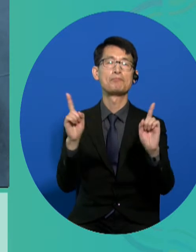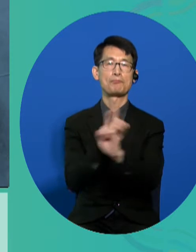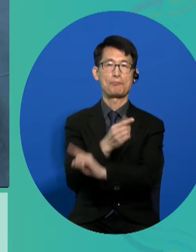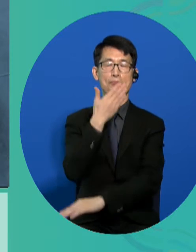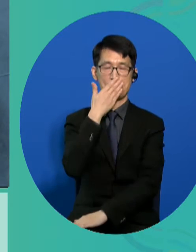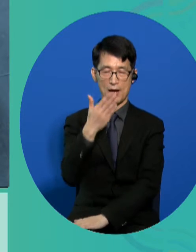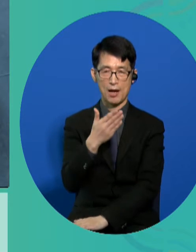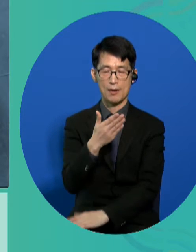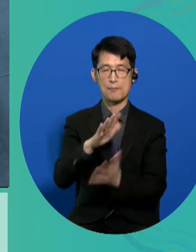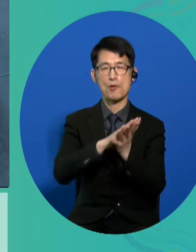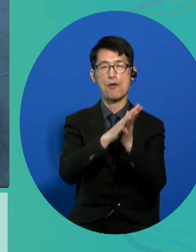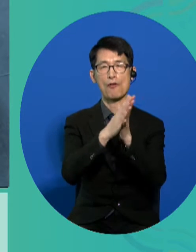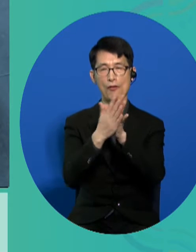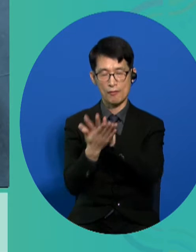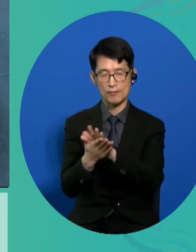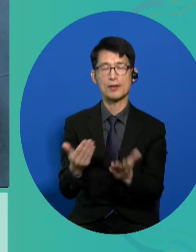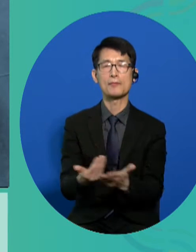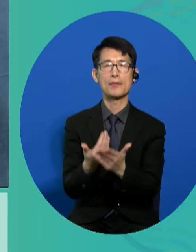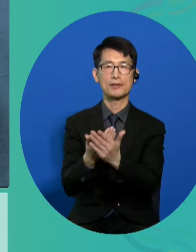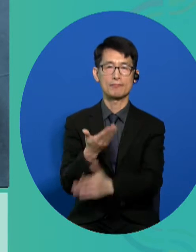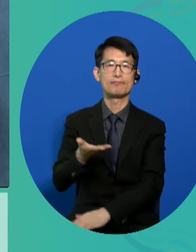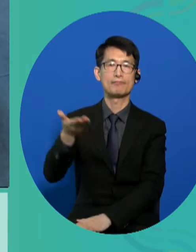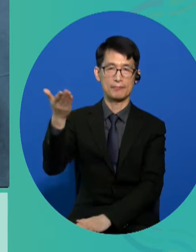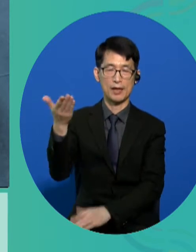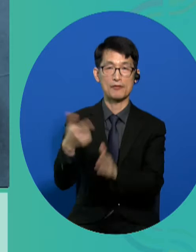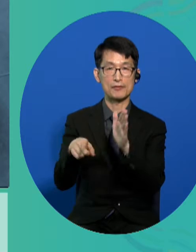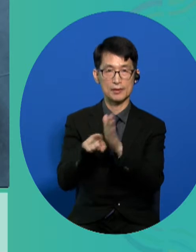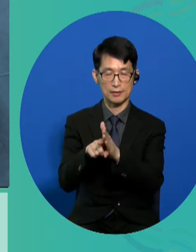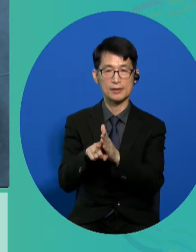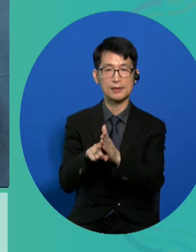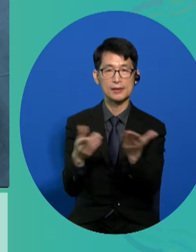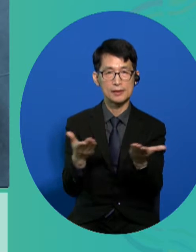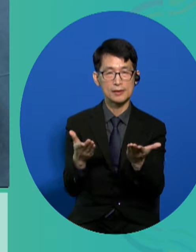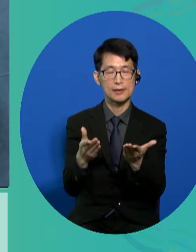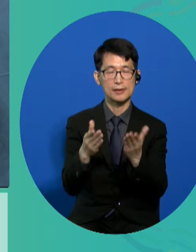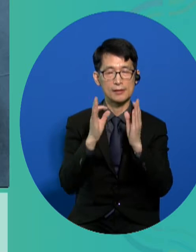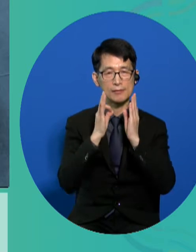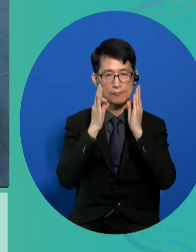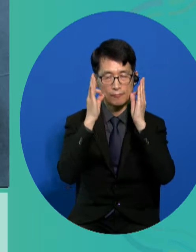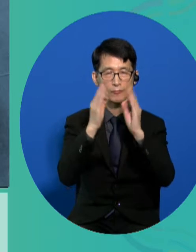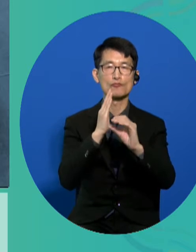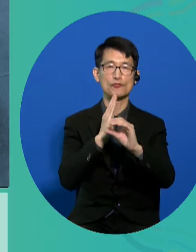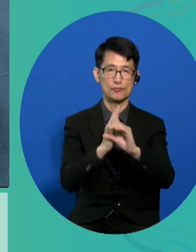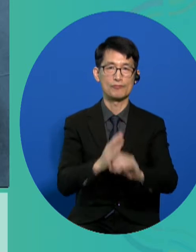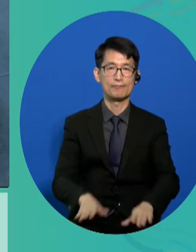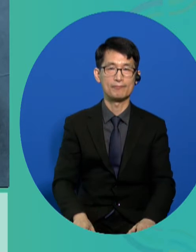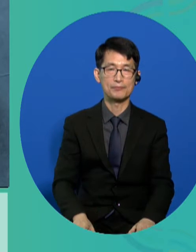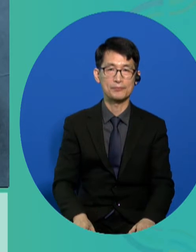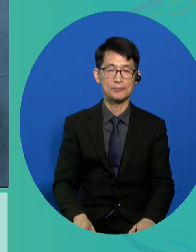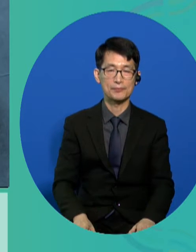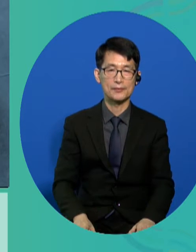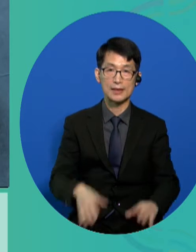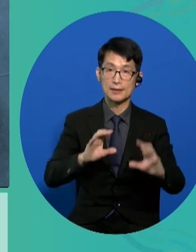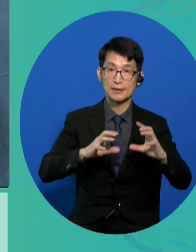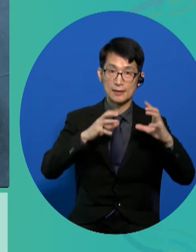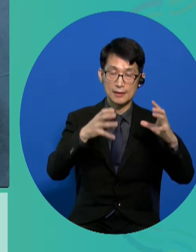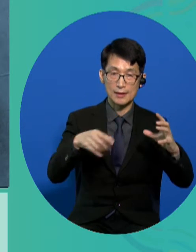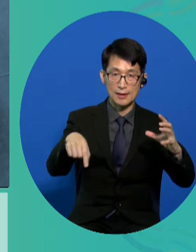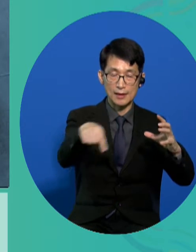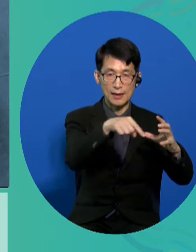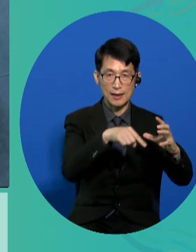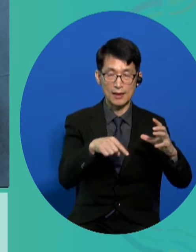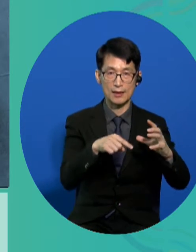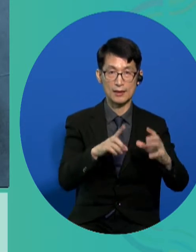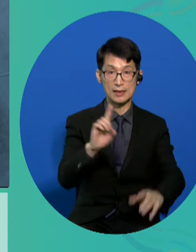변화를 만들기 위해 파트너들과 협력하고 있습니다. 이 회의가 글로벌 디지털 혁명에 초점을 맞추고 있다는 점이 매우